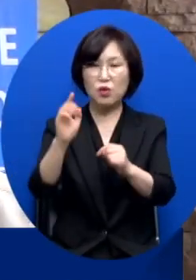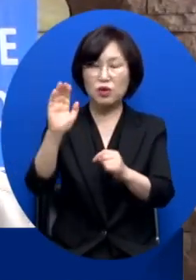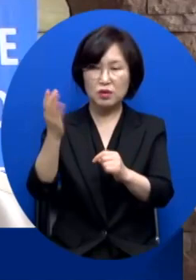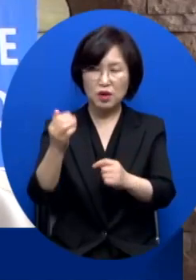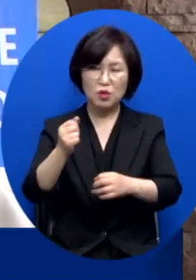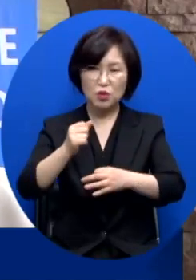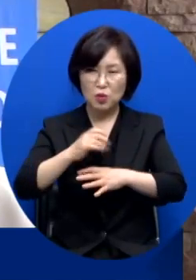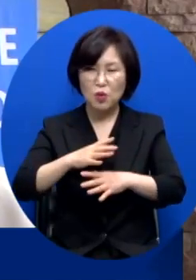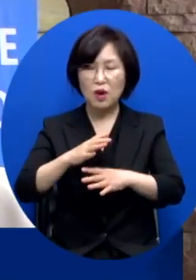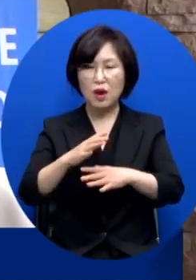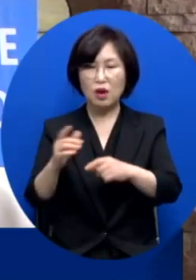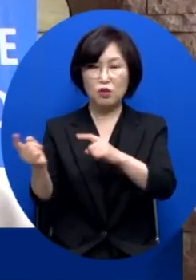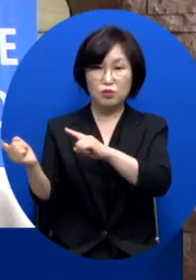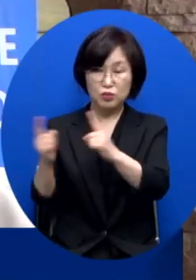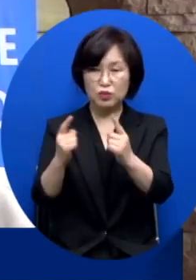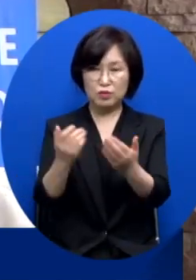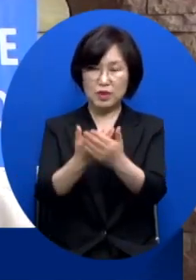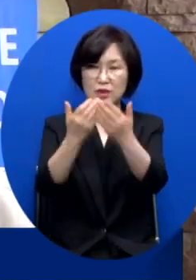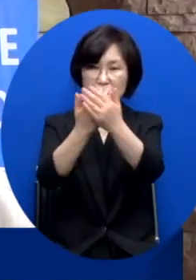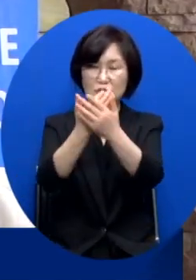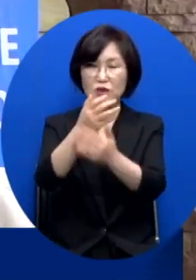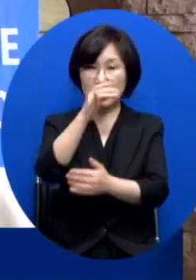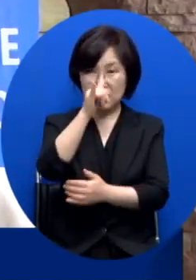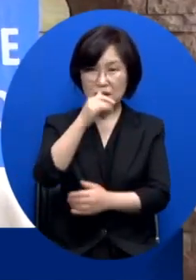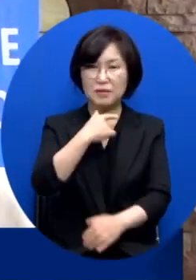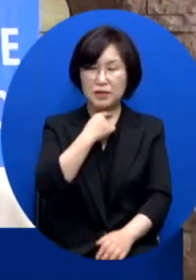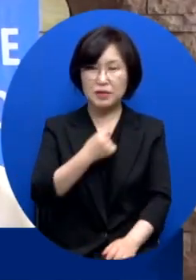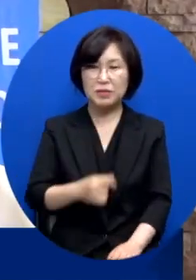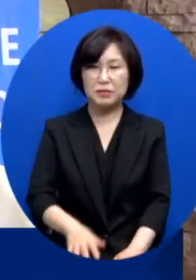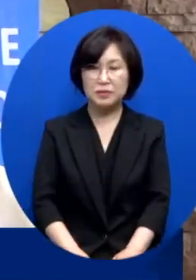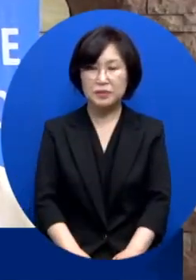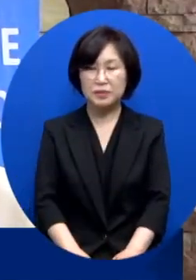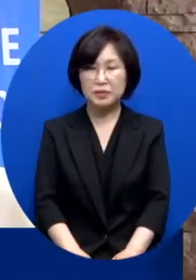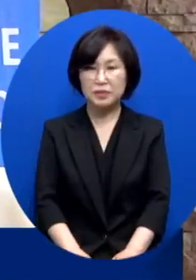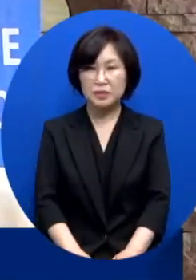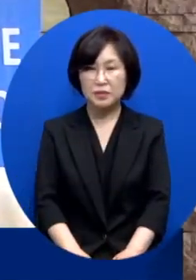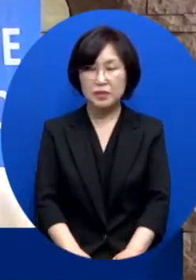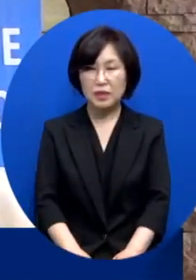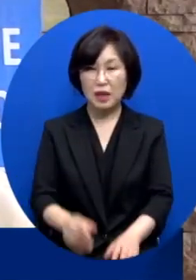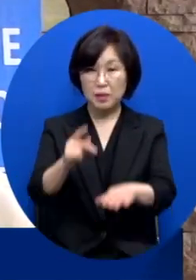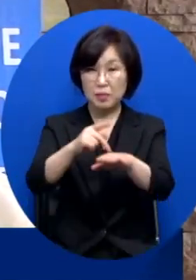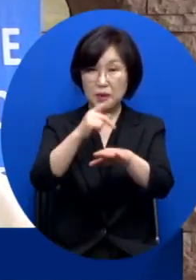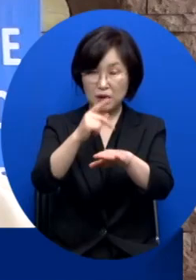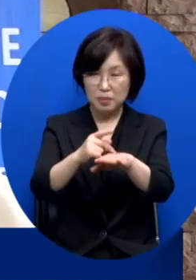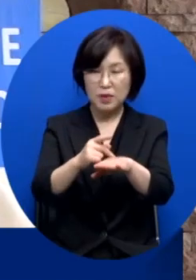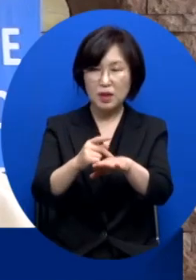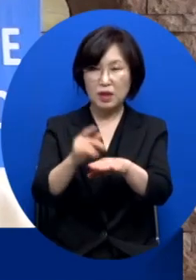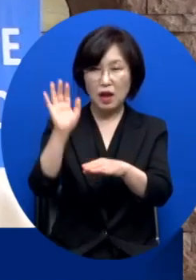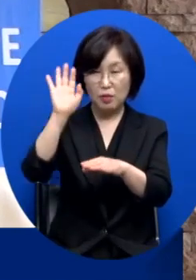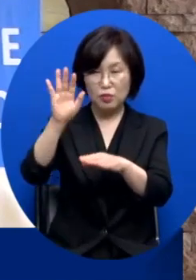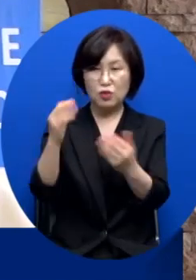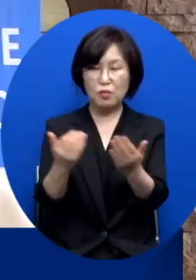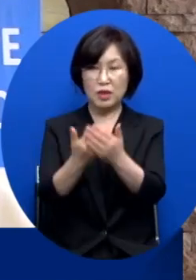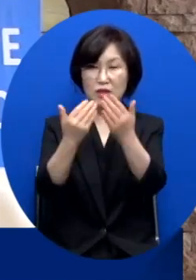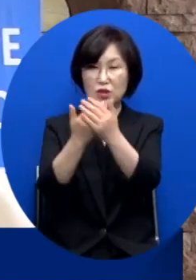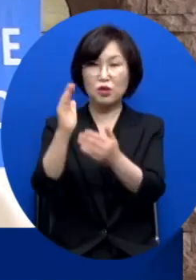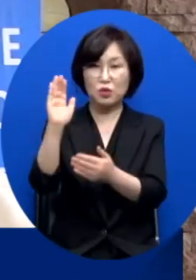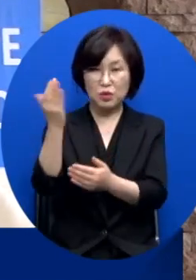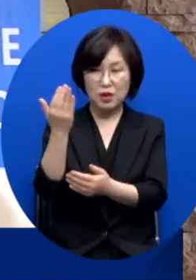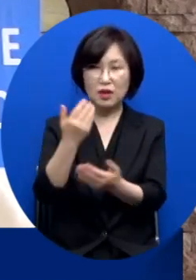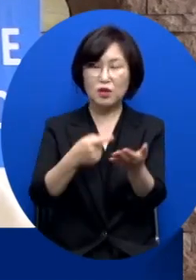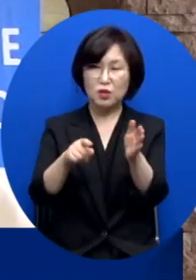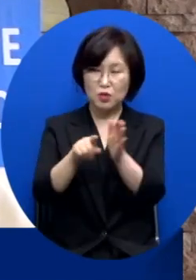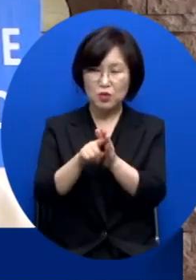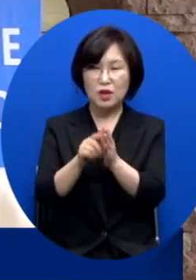놀라운 부흥이 핸드백 위에 다오길 간절히 소원합니다. 그래서 저는 필리핀의 다오길 부흥을 바라보면서 이번에 메시지를